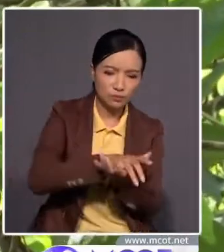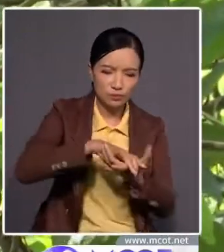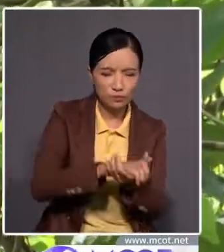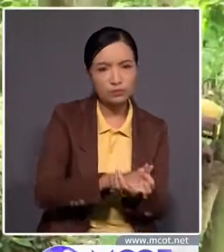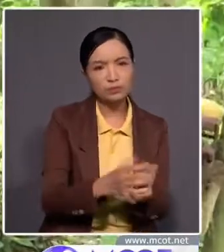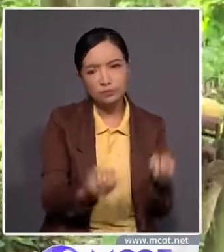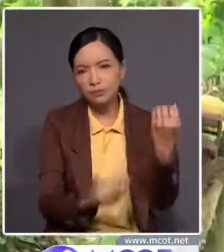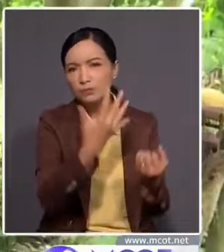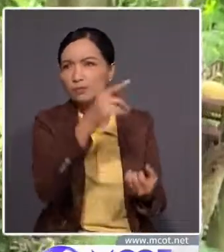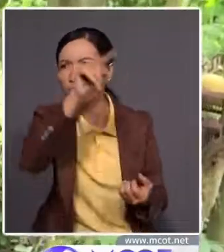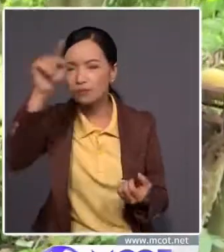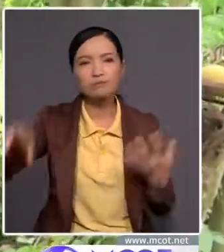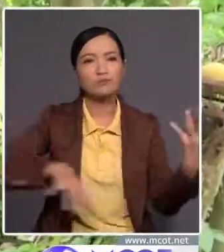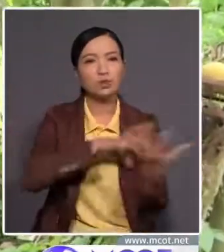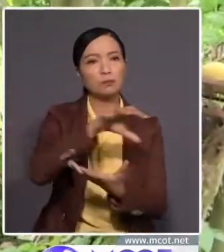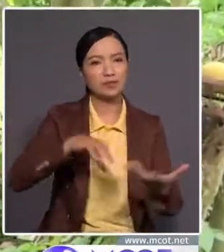ลงมา เ